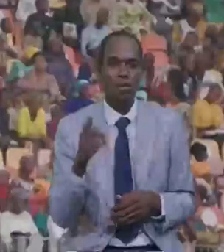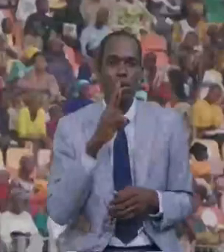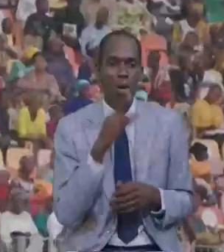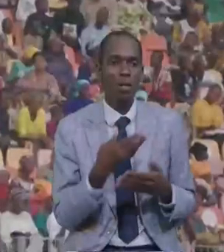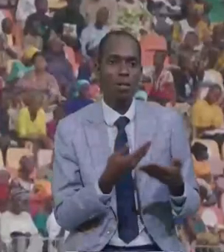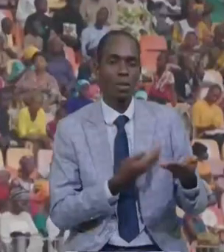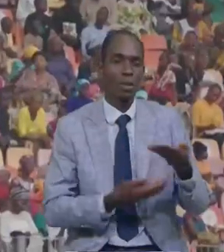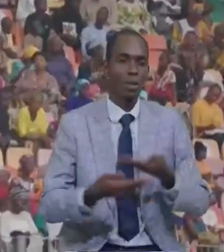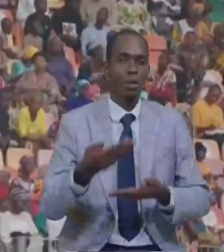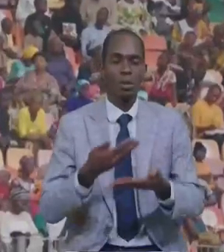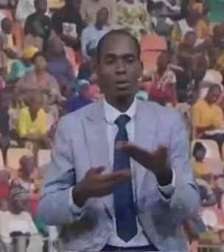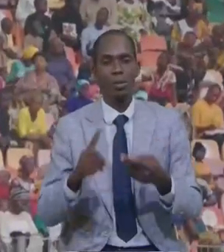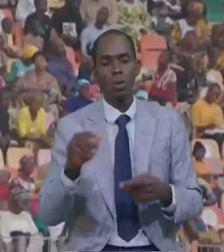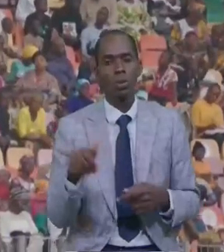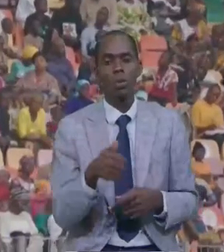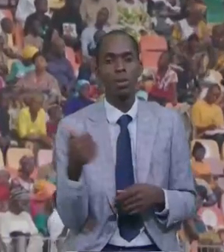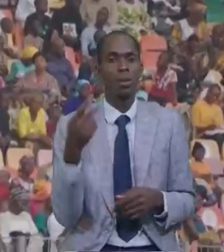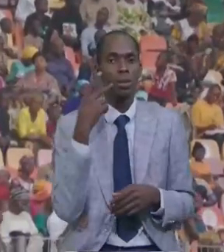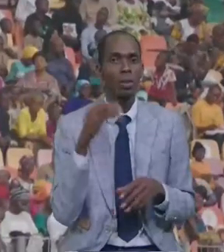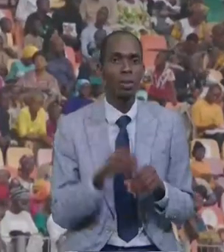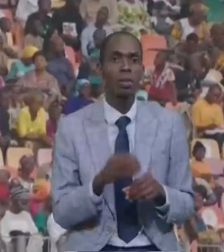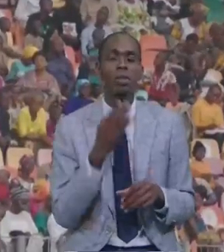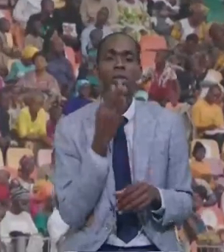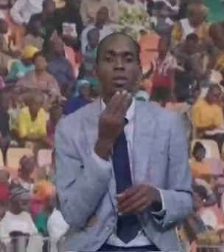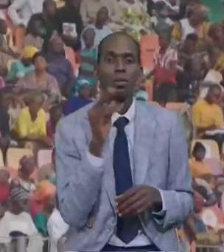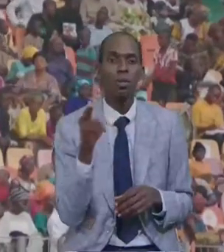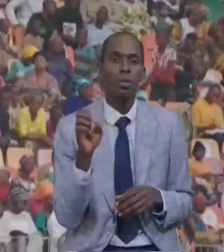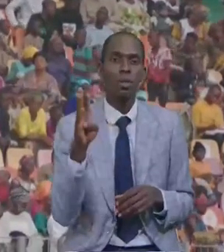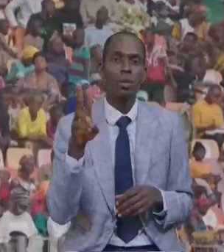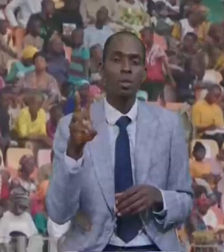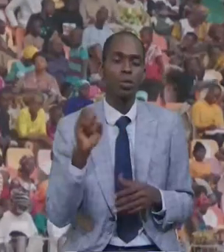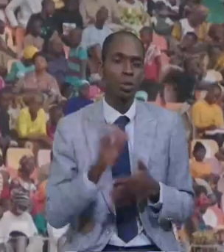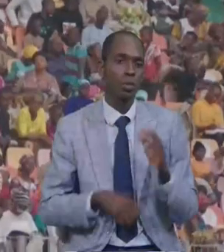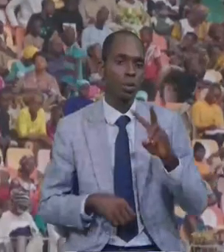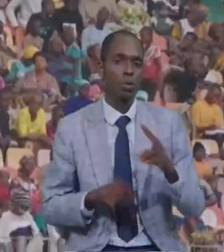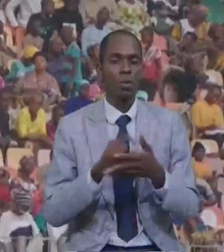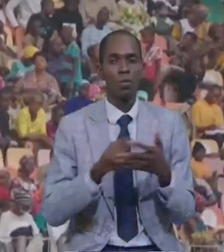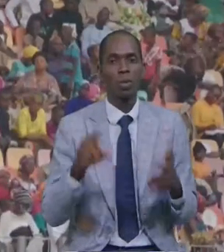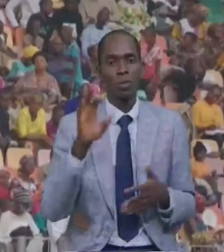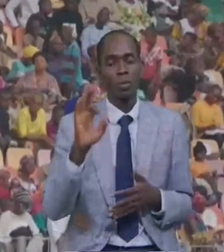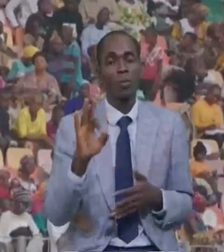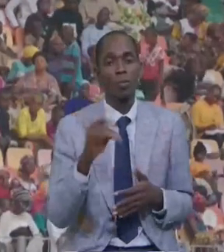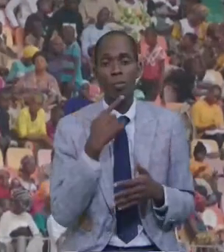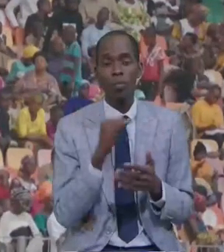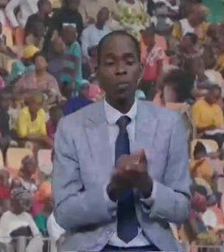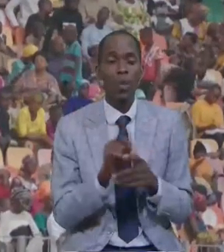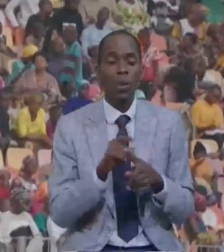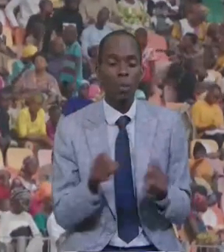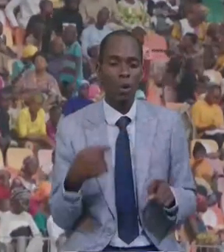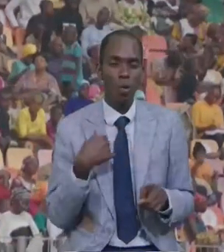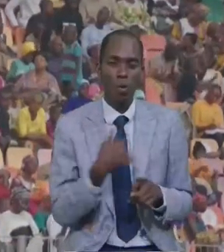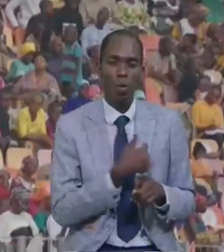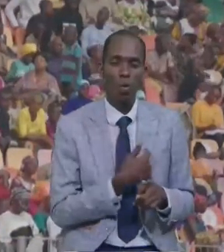9, nous voyons Jésus qui a été rabaissé un peu plus à cause